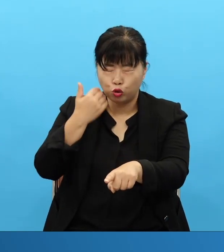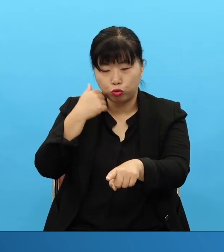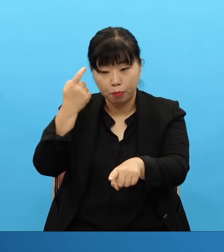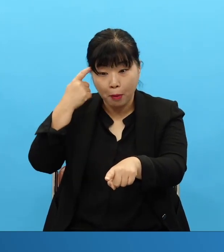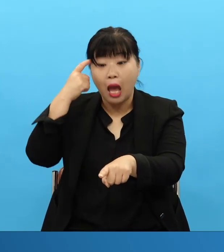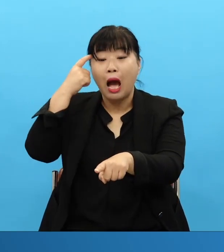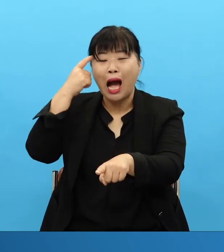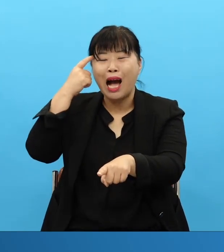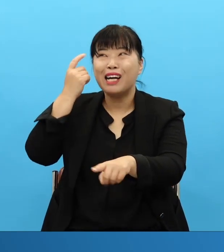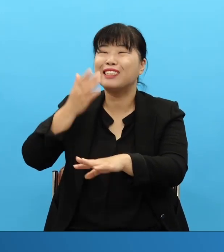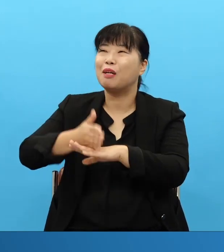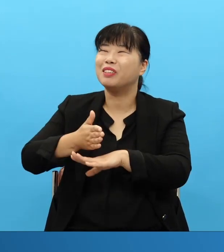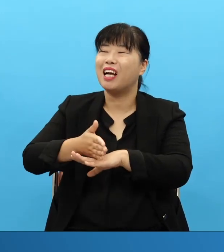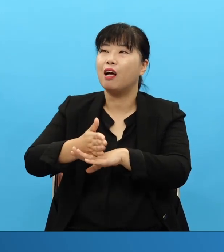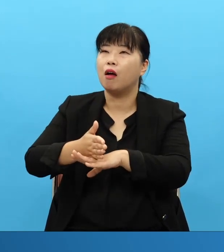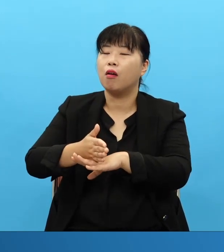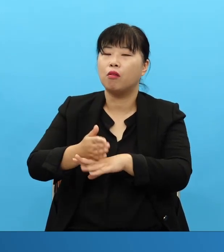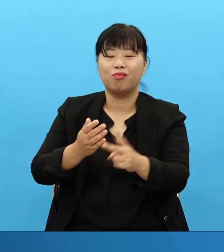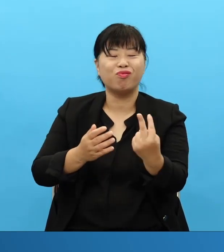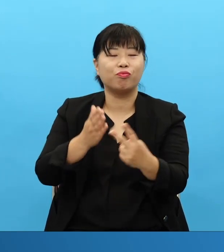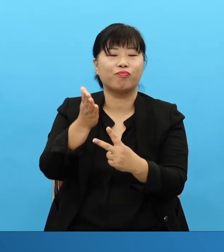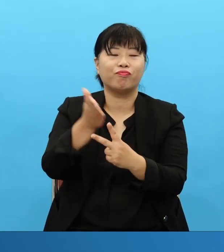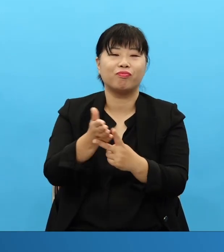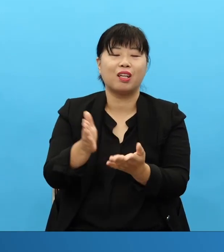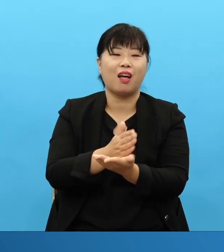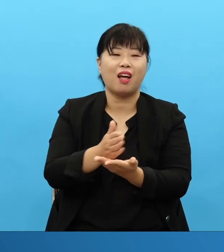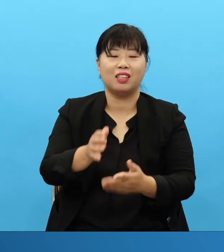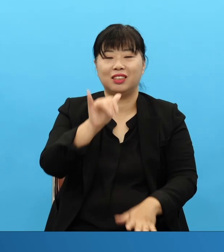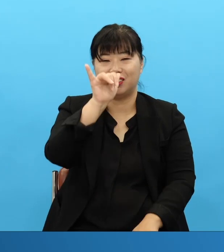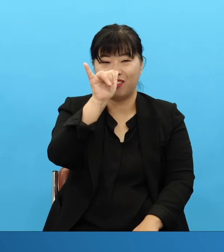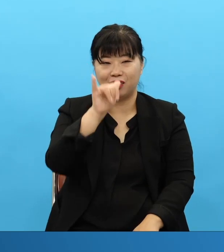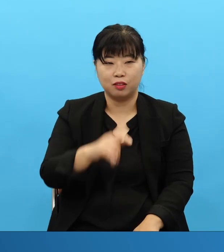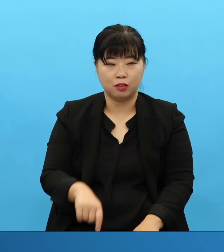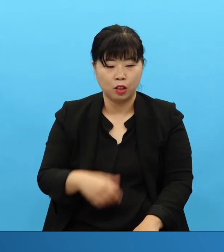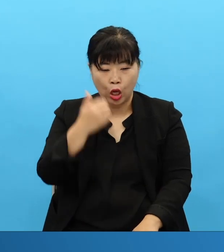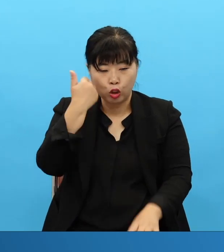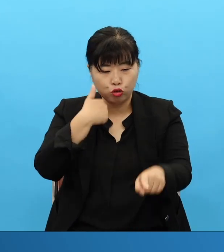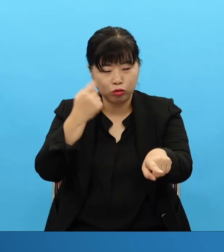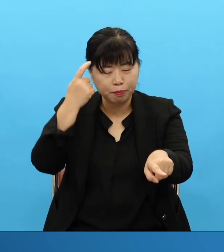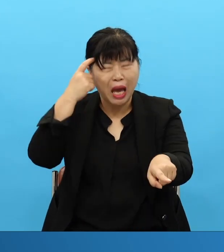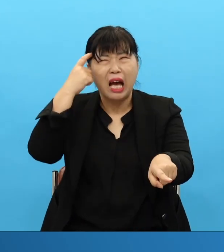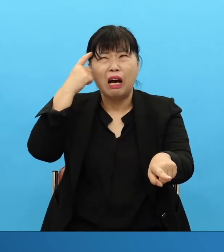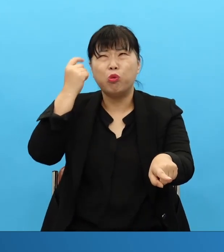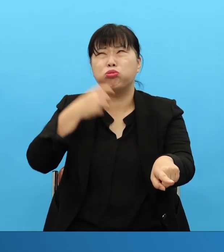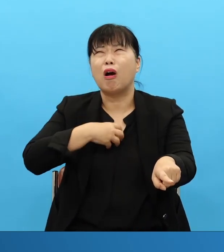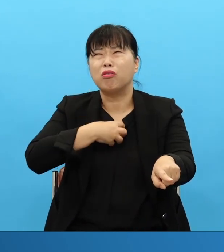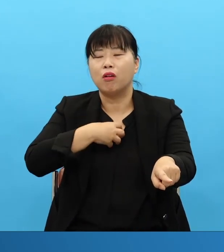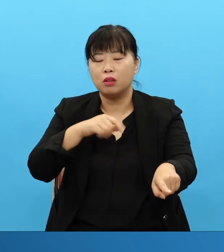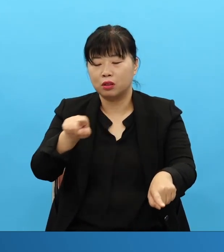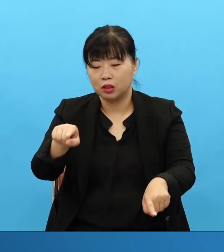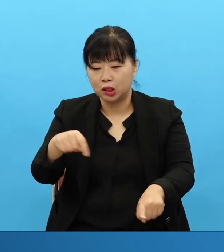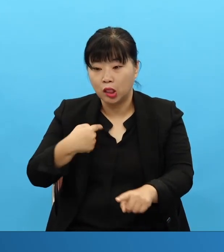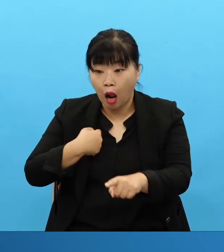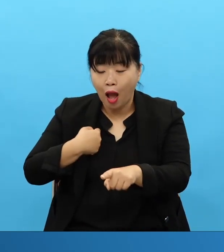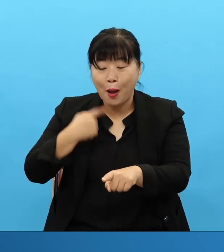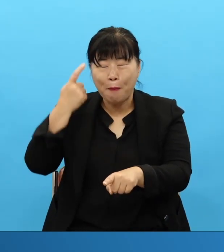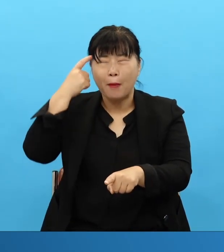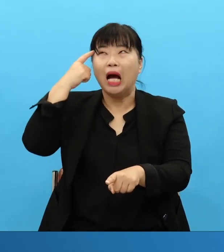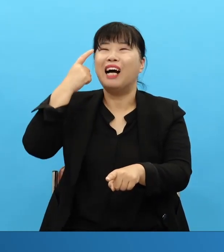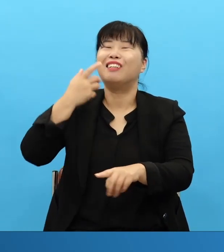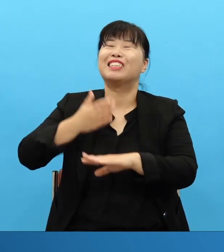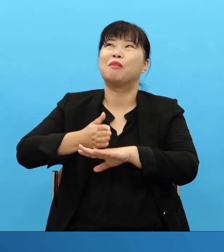그거 happy. 줄 수 And 없다. others, 생각할 every time 때마다 I think about them, 하나님께 I'm worried. 감사한다 그랬어. 이거 말 다 한 거예요. Every time I think about them, I give thanks to God. That says everything.